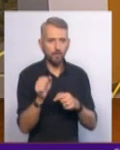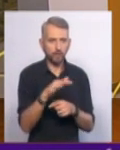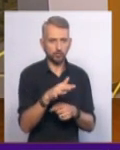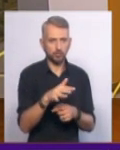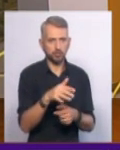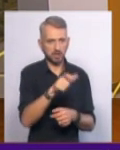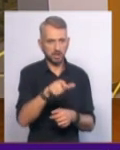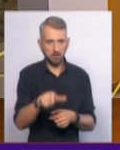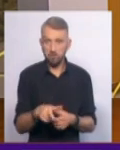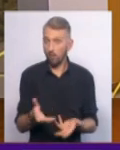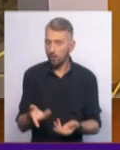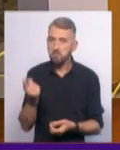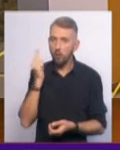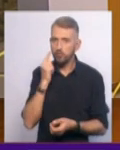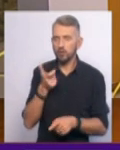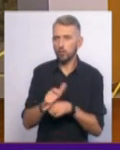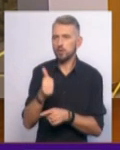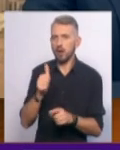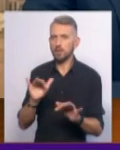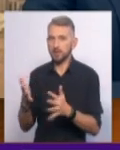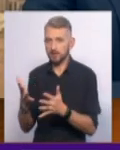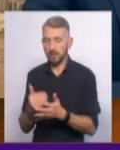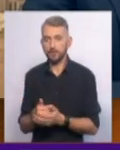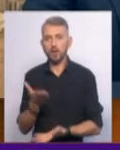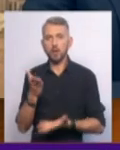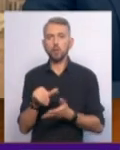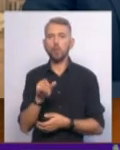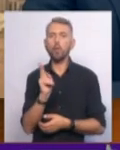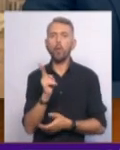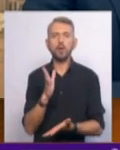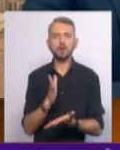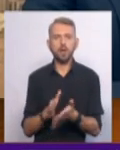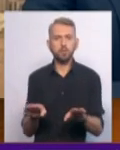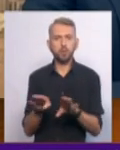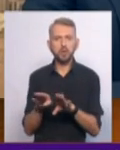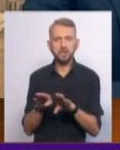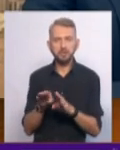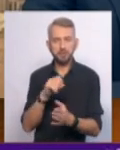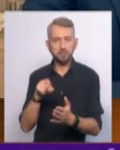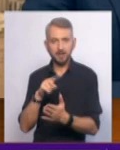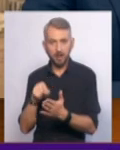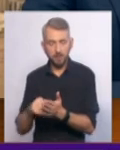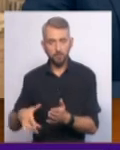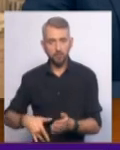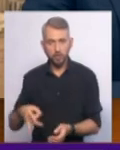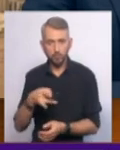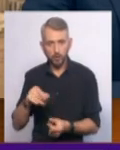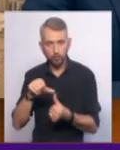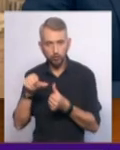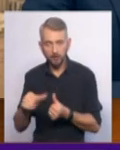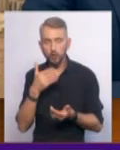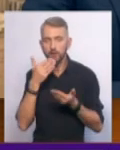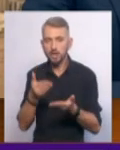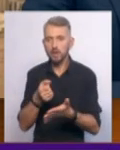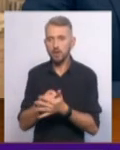О, почули, дуже гарний прецедент, тож будь ласка, якщо у когось є подібні ще питання в Печерському районі особливо, звертайтеся